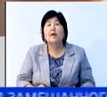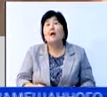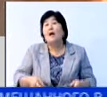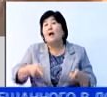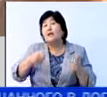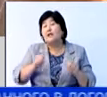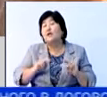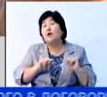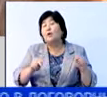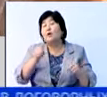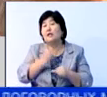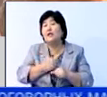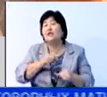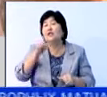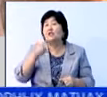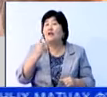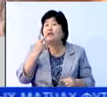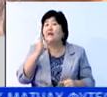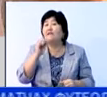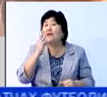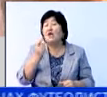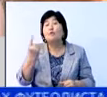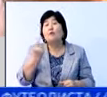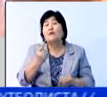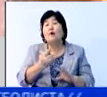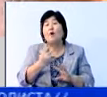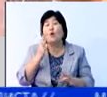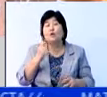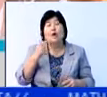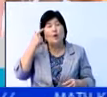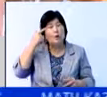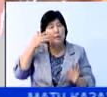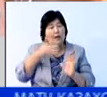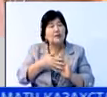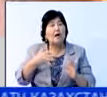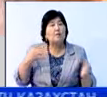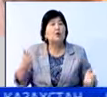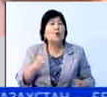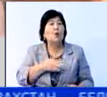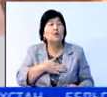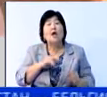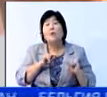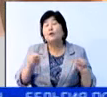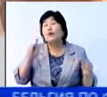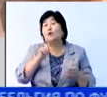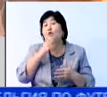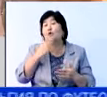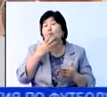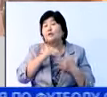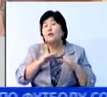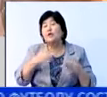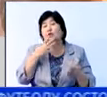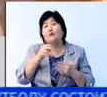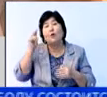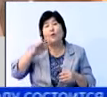Настоящим педагогам делают человека две вещи. Это, в первую очередь, глубокие знания, во-вторых, большое сердце. Педагог должен любить своих детей,